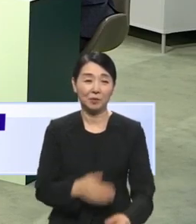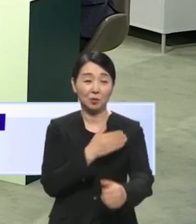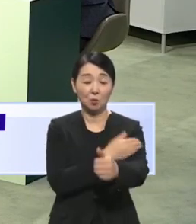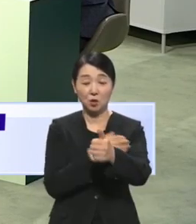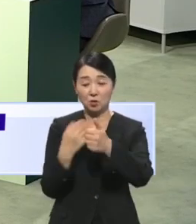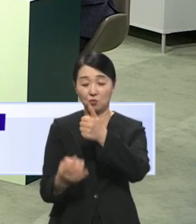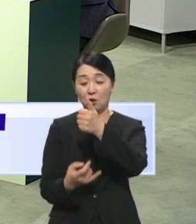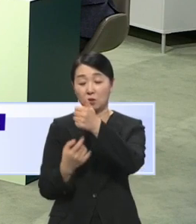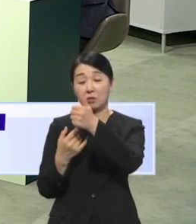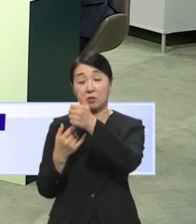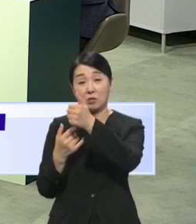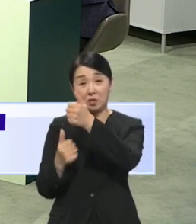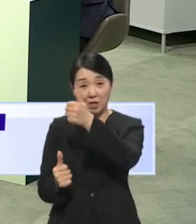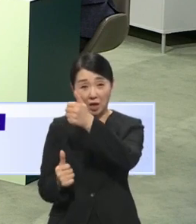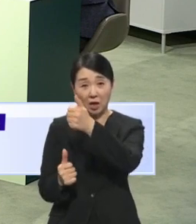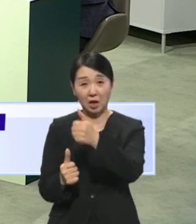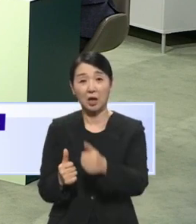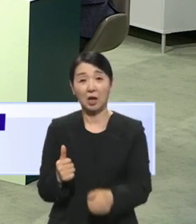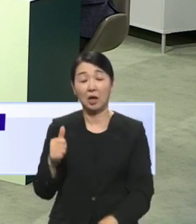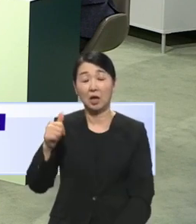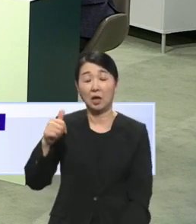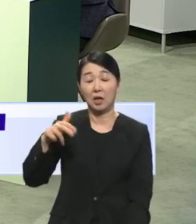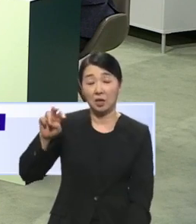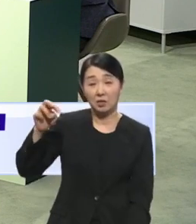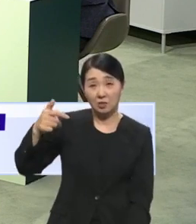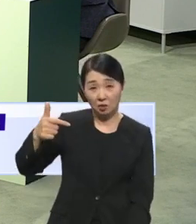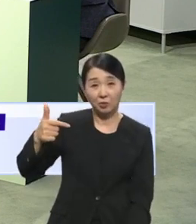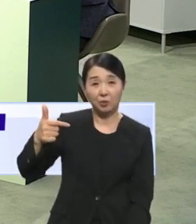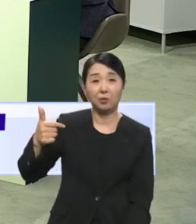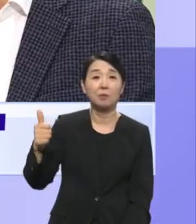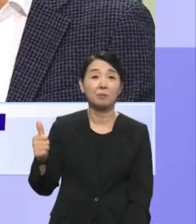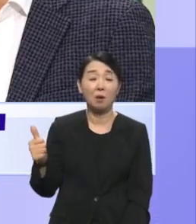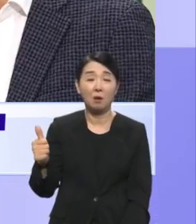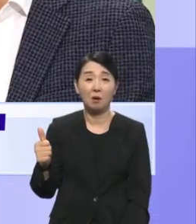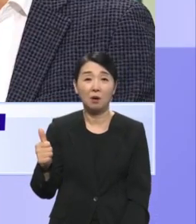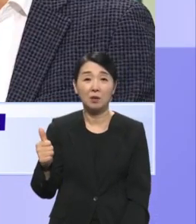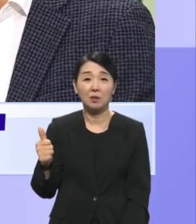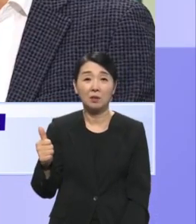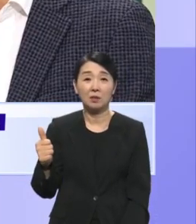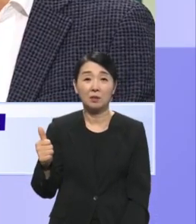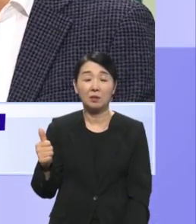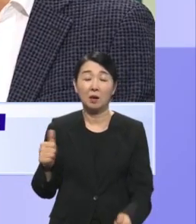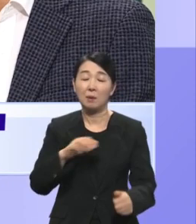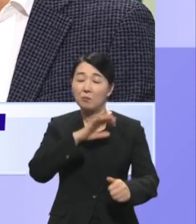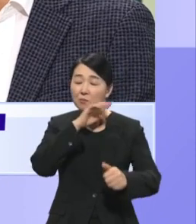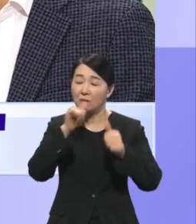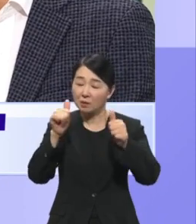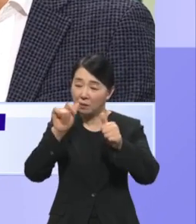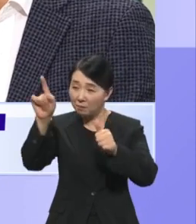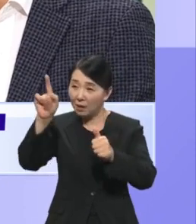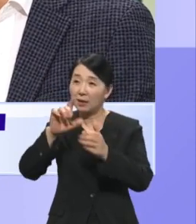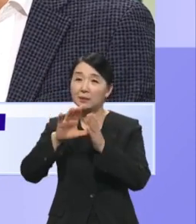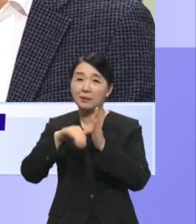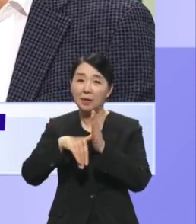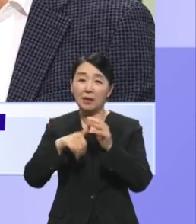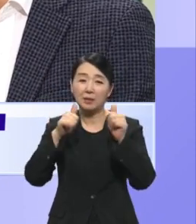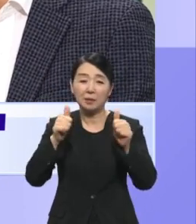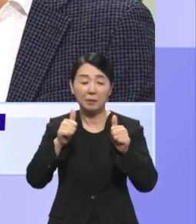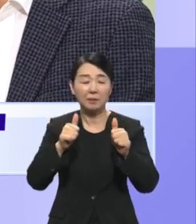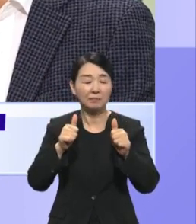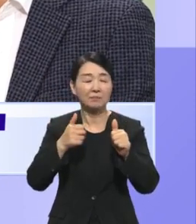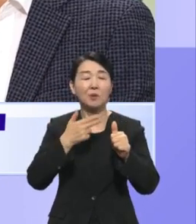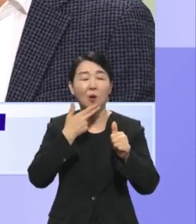입각해서 그걸 받아줬으면 그 이후에 재판도 그런 방향으로 갔을 거고 아무 문제가 없었을 것이기 때문에 거기서도 문제가